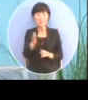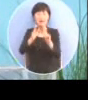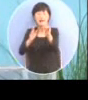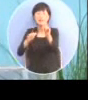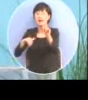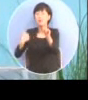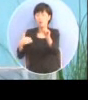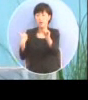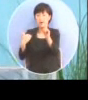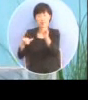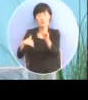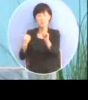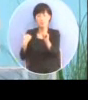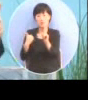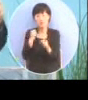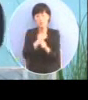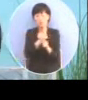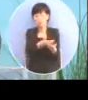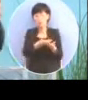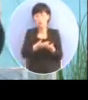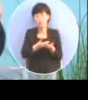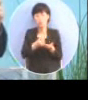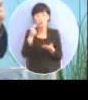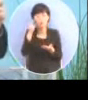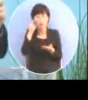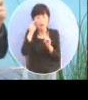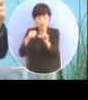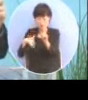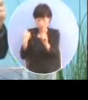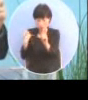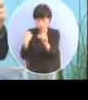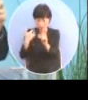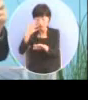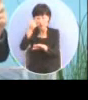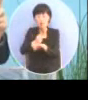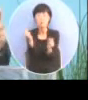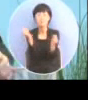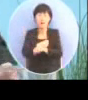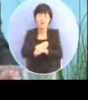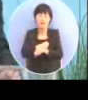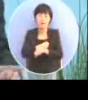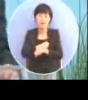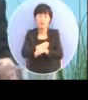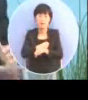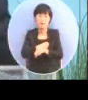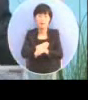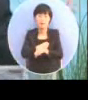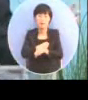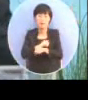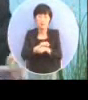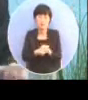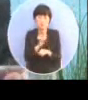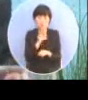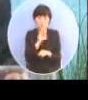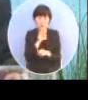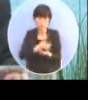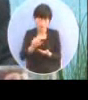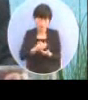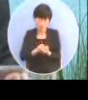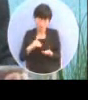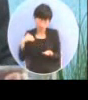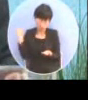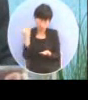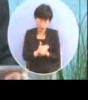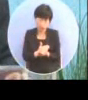nhưng mà duy nhất một điều nó làm cho không biết. Tại vì sao? Khi không biết điều này thì kết cục sẽ thất bại. Và đúng